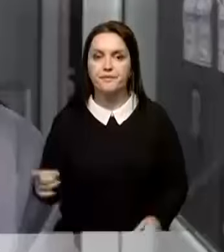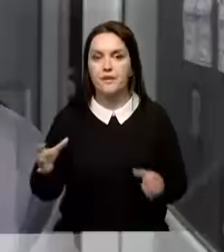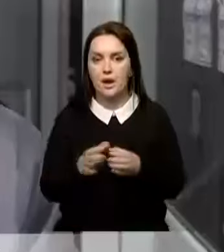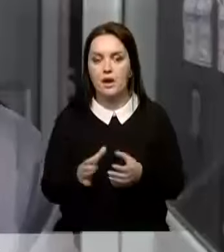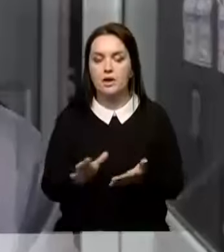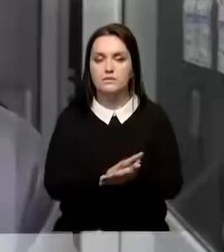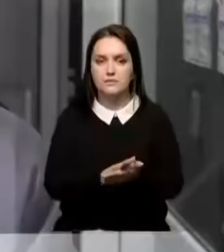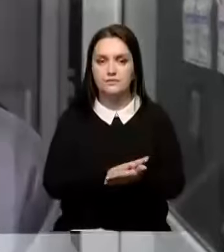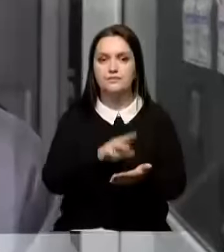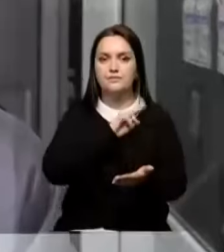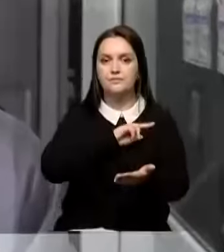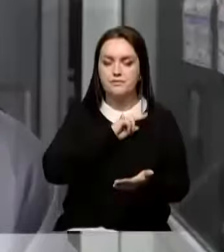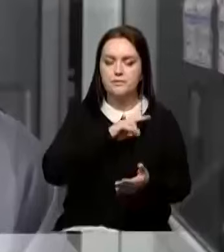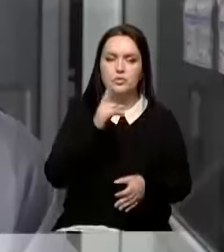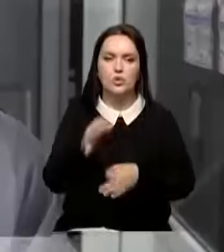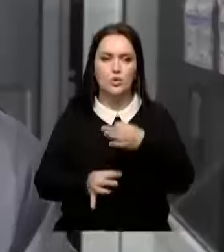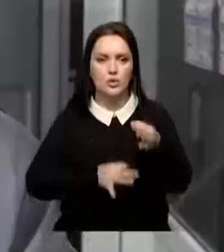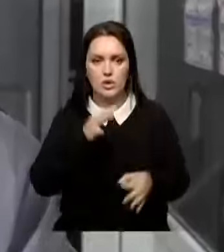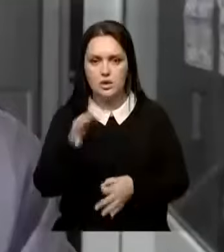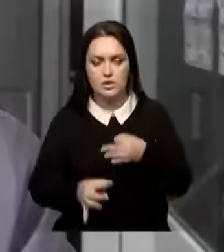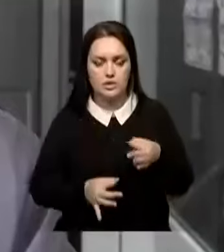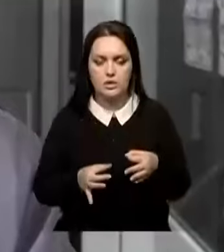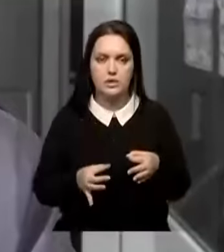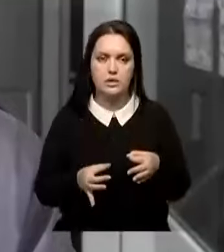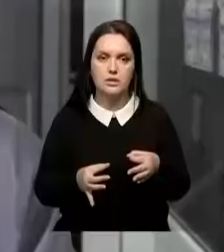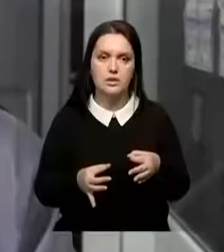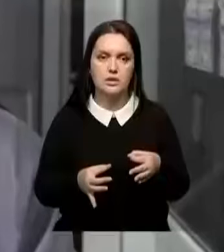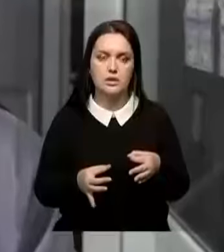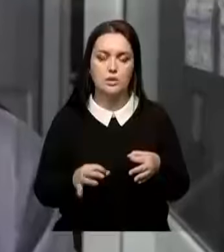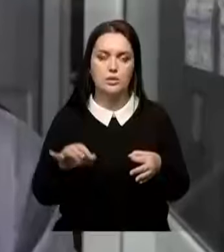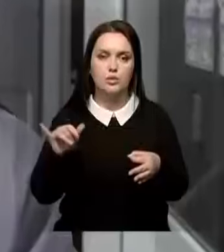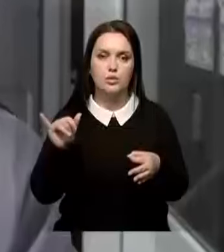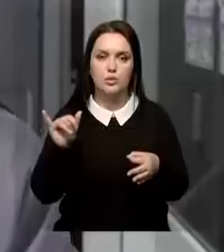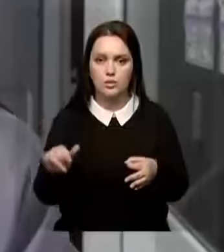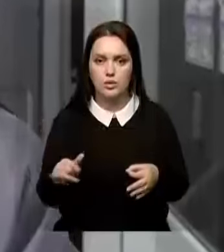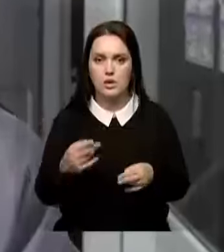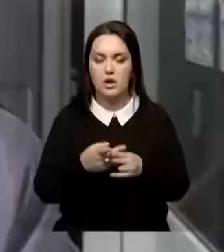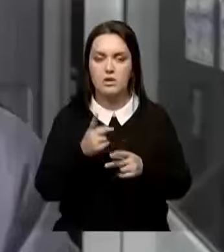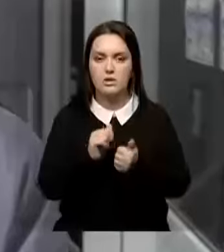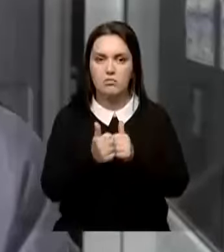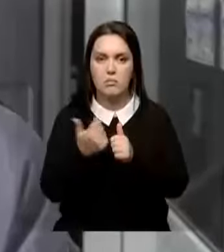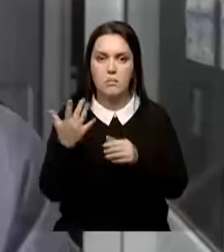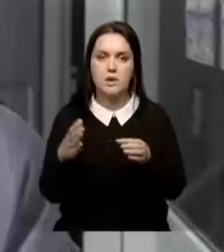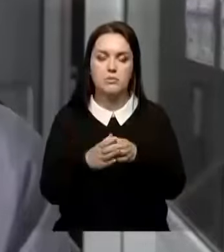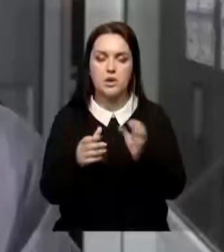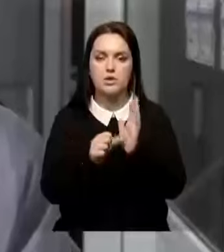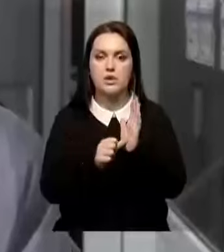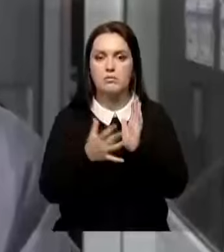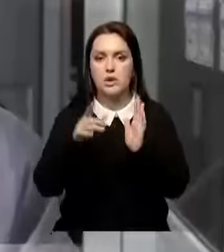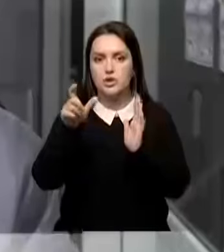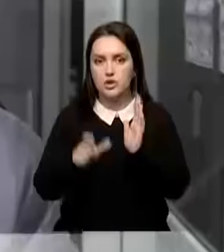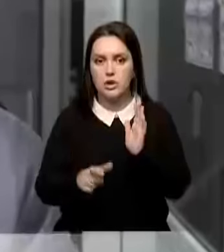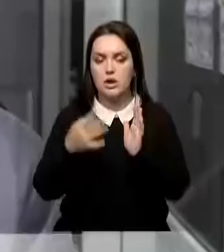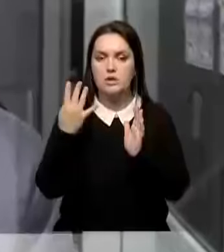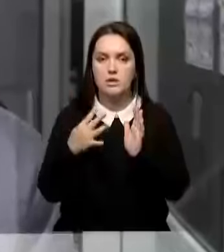работает 24 на 7 в круглосуточном режиме. У них выходит на смену 5 бригад, 65 человек и порядка